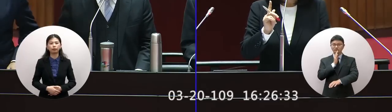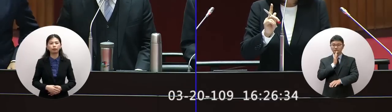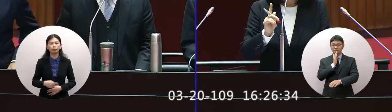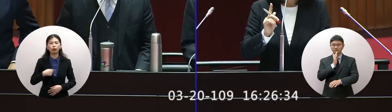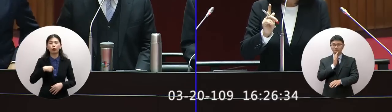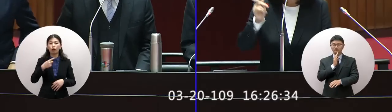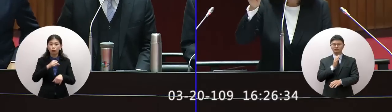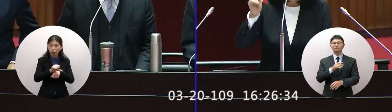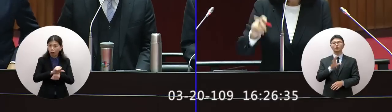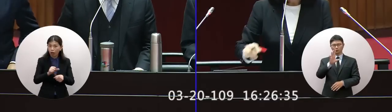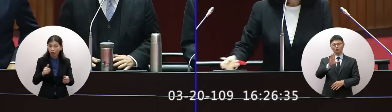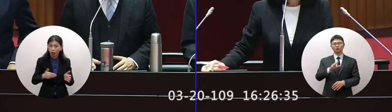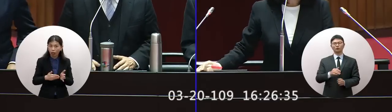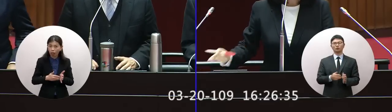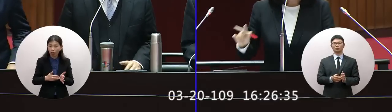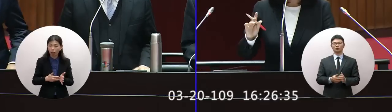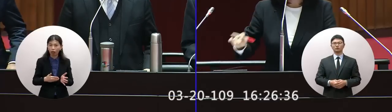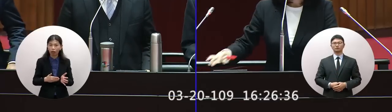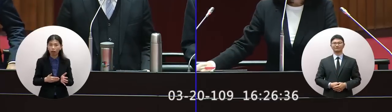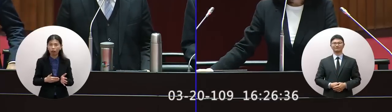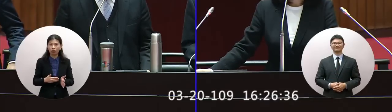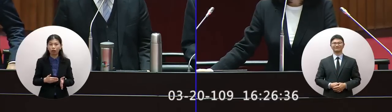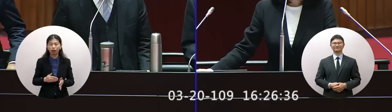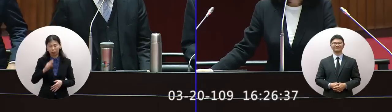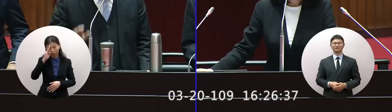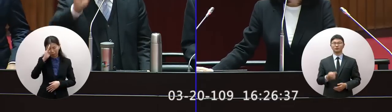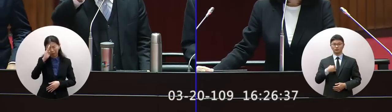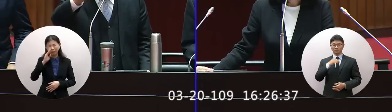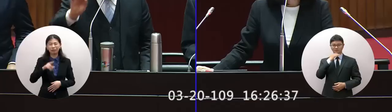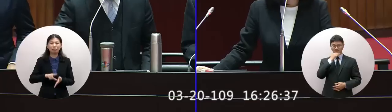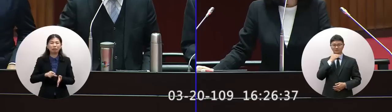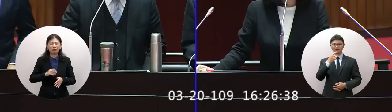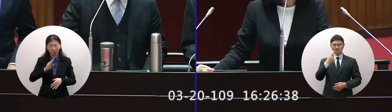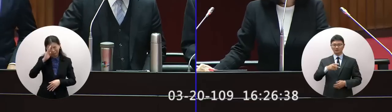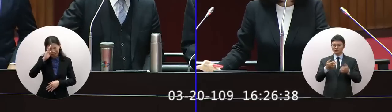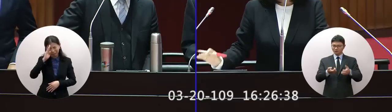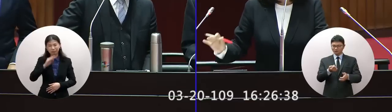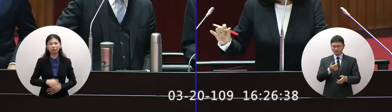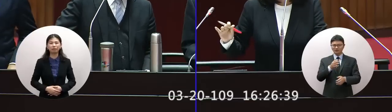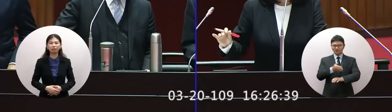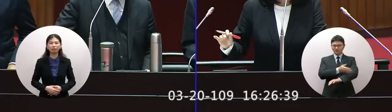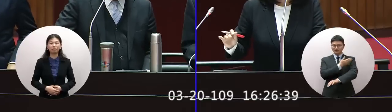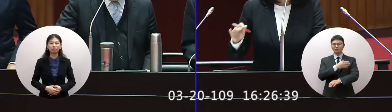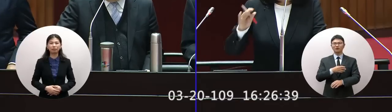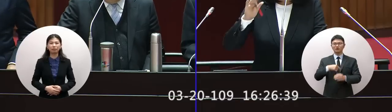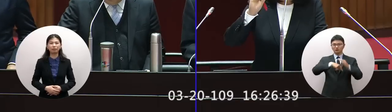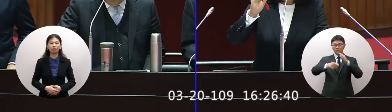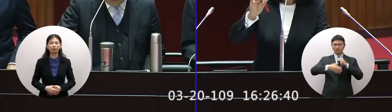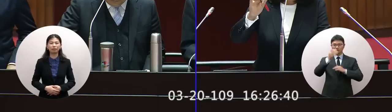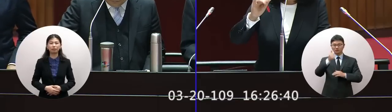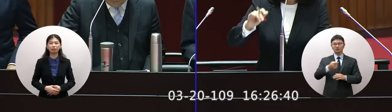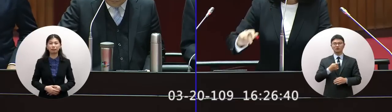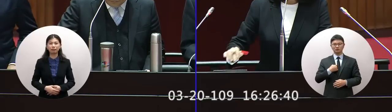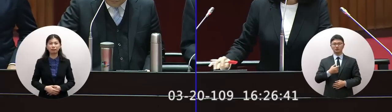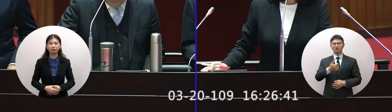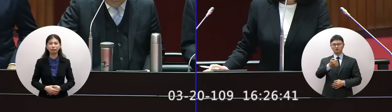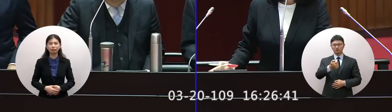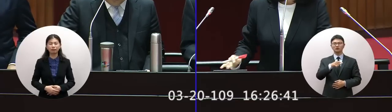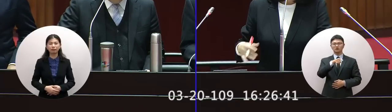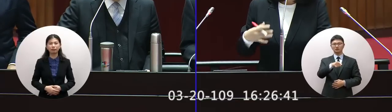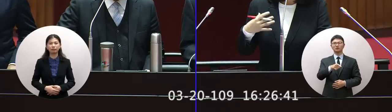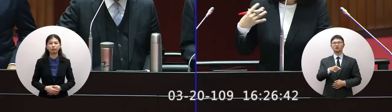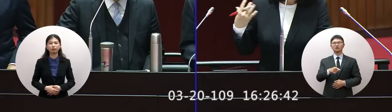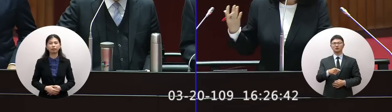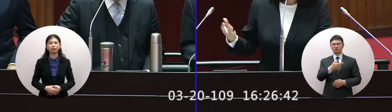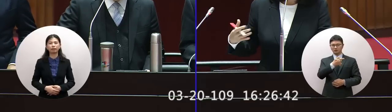讲5分钟了没有？ 对的，有了。 超过了。 对，我待会的重点在后面哈。好，院长，我非常谢谢你，